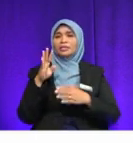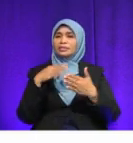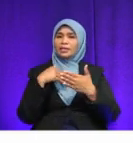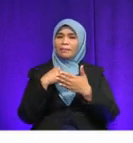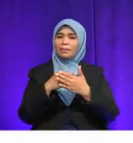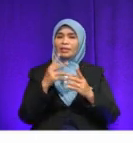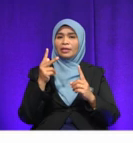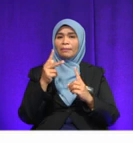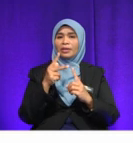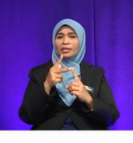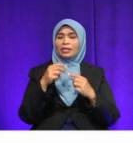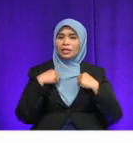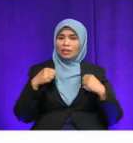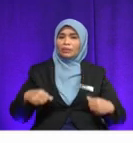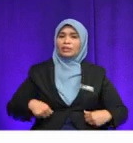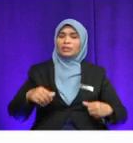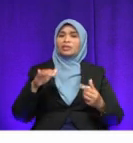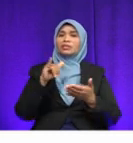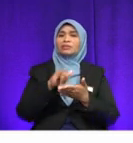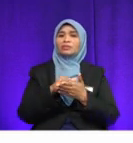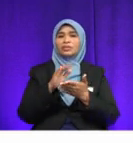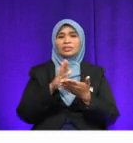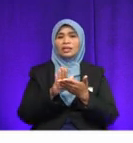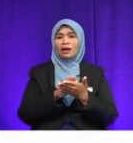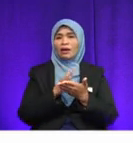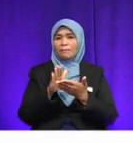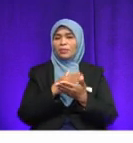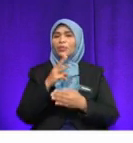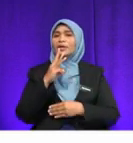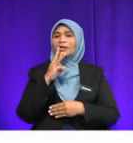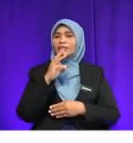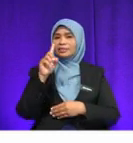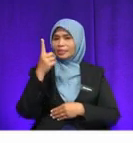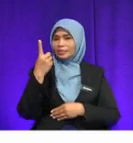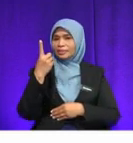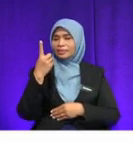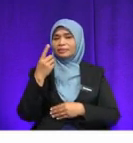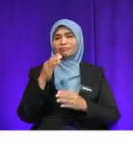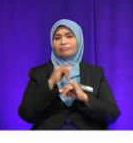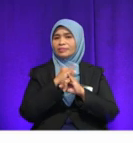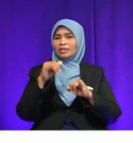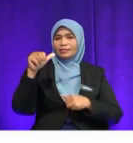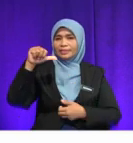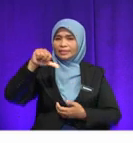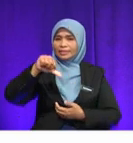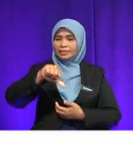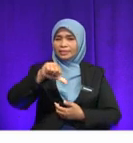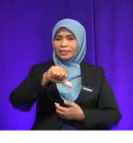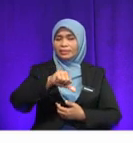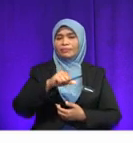dekat anggota wudhu yang luka sapulah air di atas luka tersebut sapu saja Oke contohnya kita